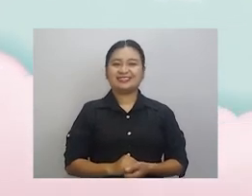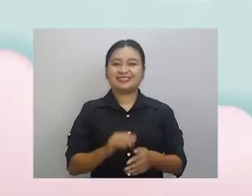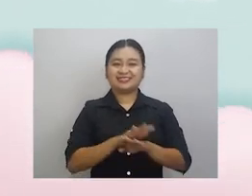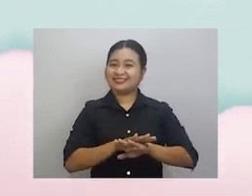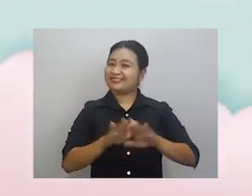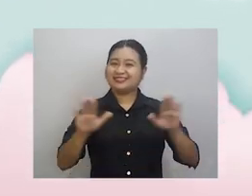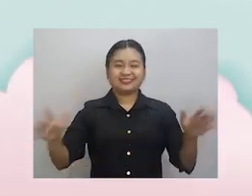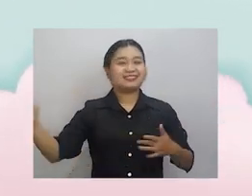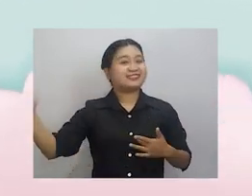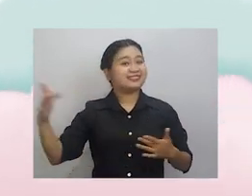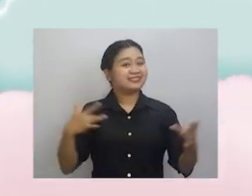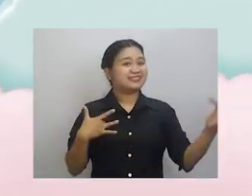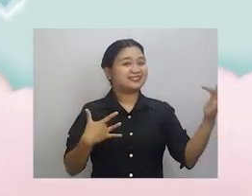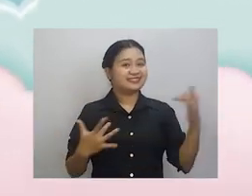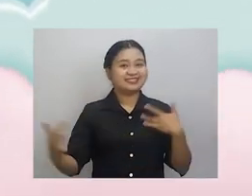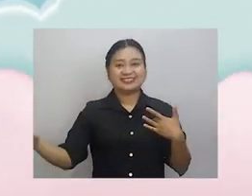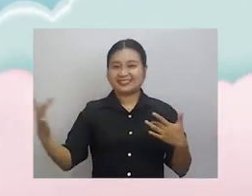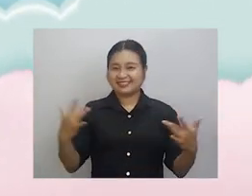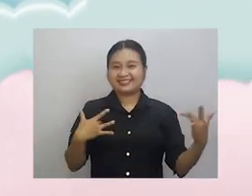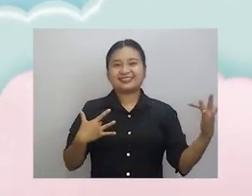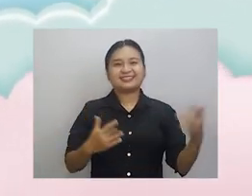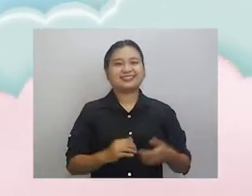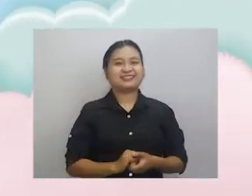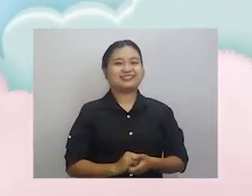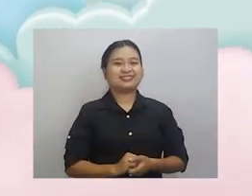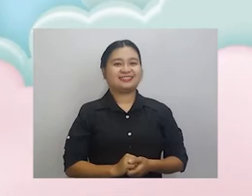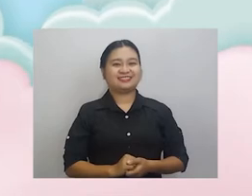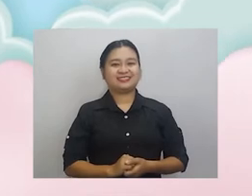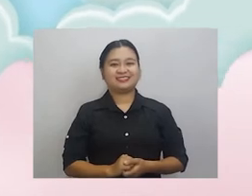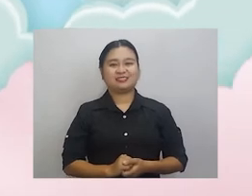tulungan. Huwag mag-alala.